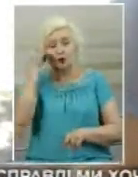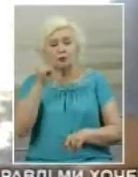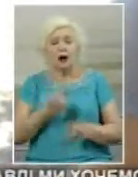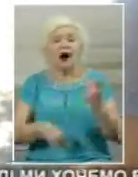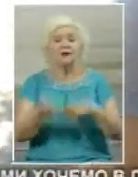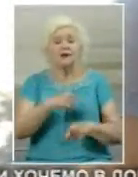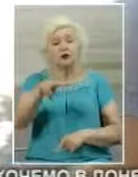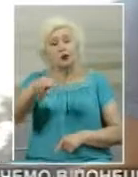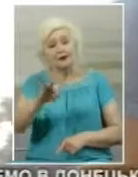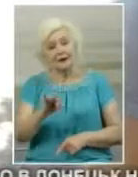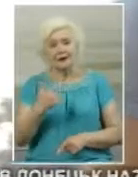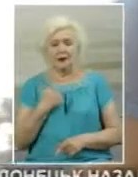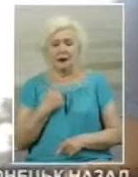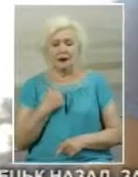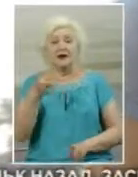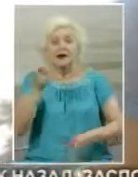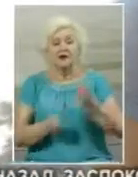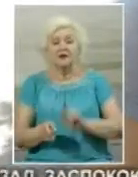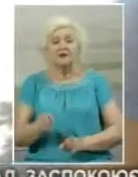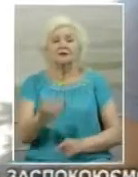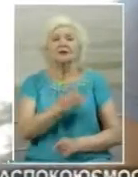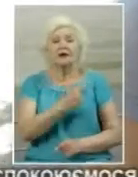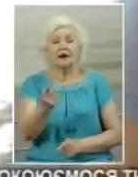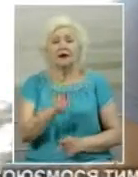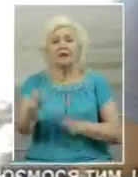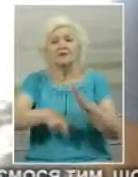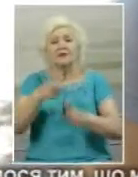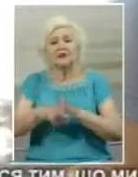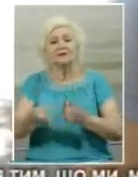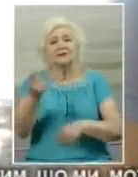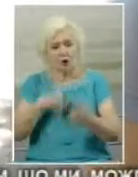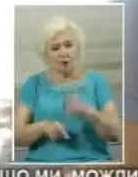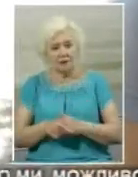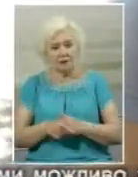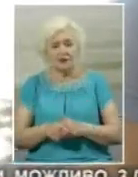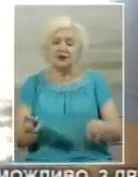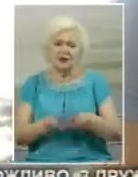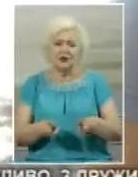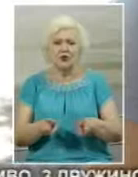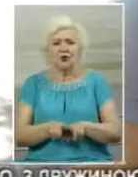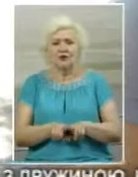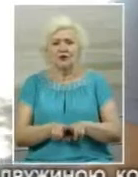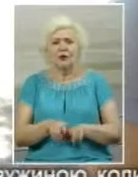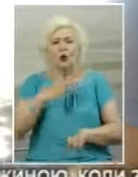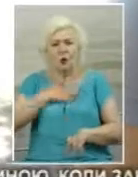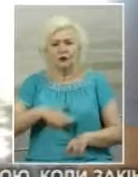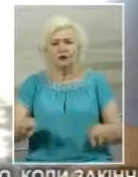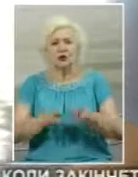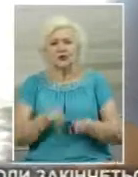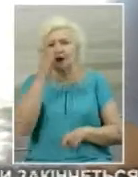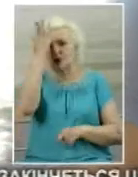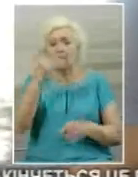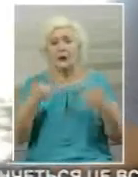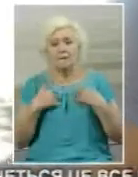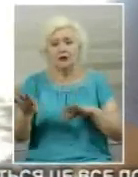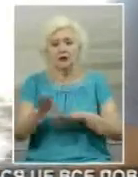мы? Действительно ли мы хотим уже в Донецк назад? Мы все равно утешаем такой мыслью, что мы